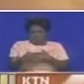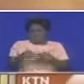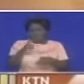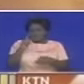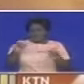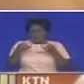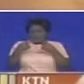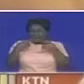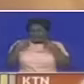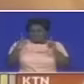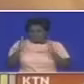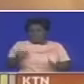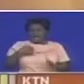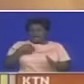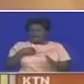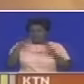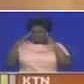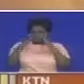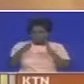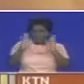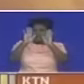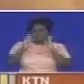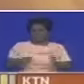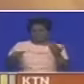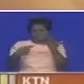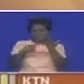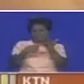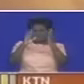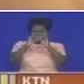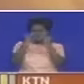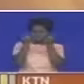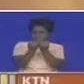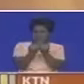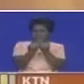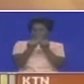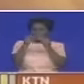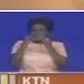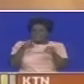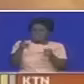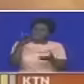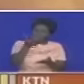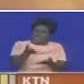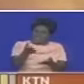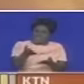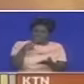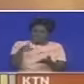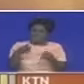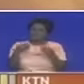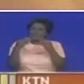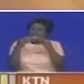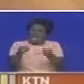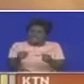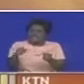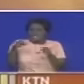Agnes Penda anatathmini umuhimu wa taasisi hizo na iwapo zitakuwa ndio suluhu kwa wanafunzi ambao